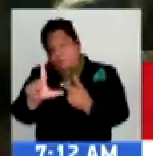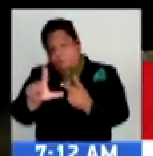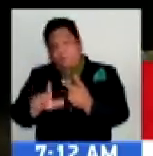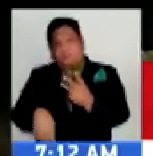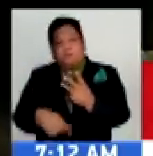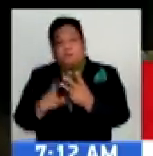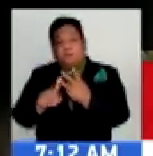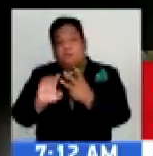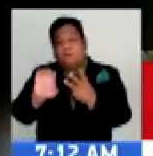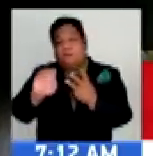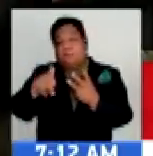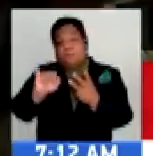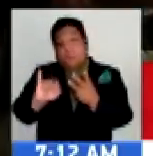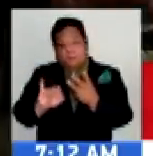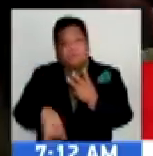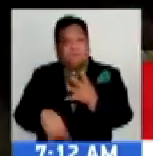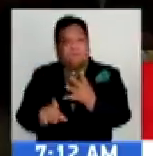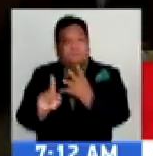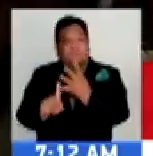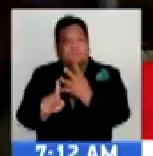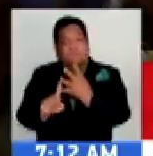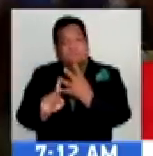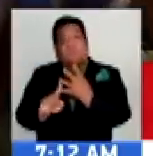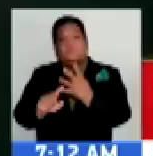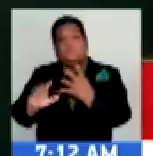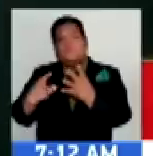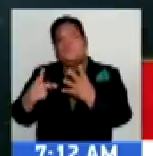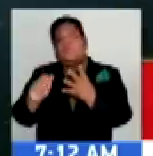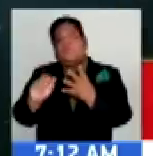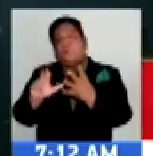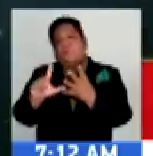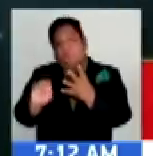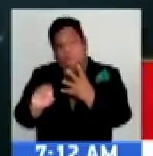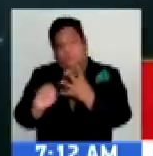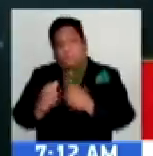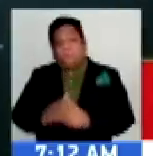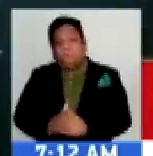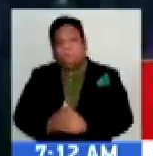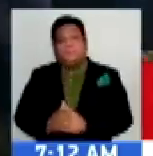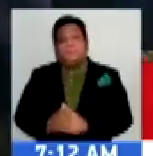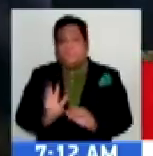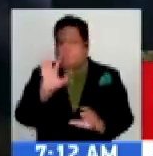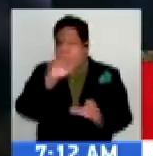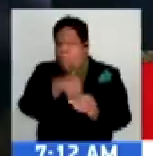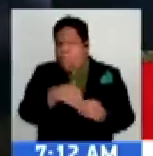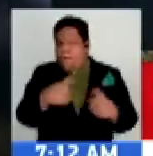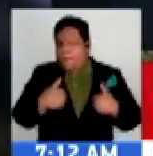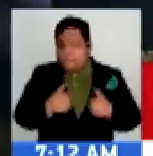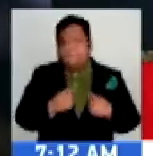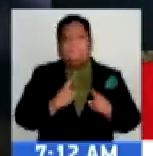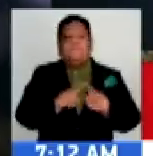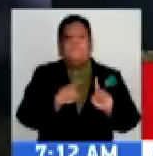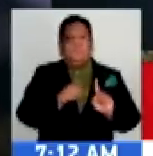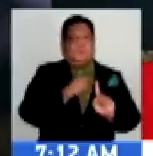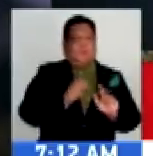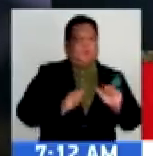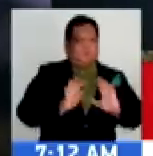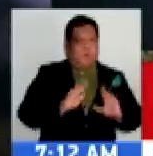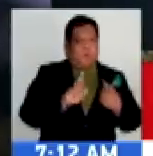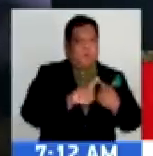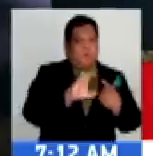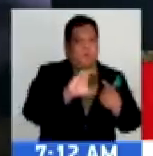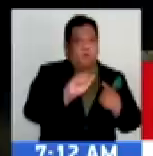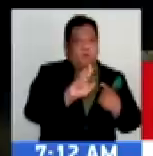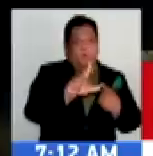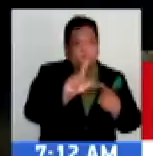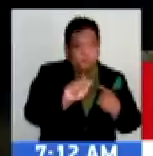Zul at Carlo Gonzalez bilang Draco. Tampok din sa serya sina Carla Abeliana bilang Mary Ann Armstrong, Dennis Trillo